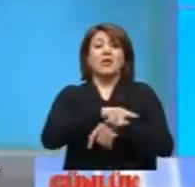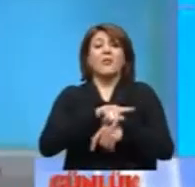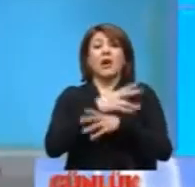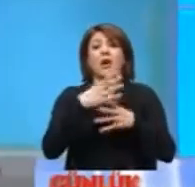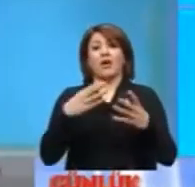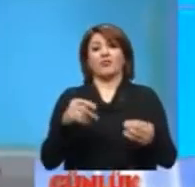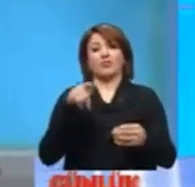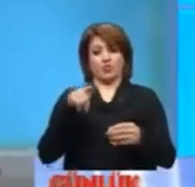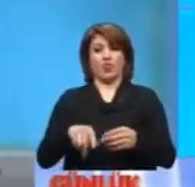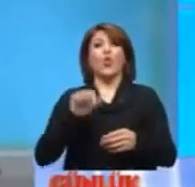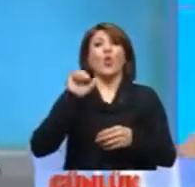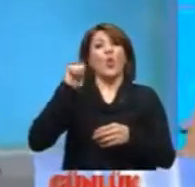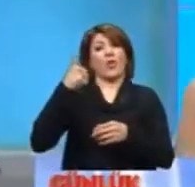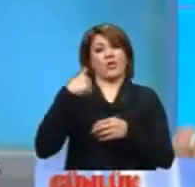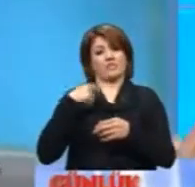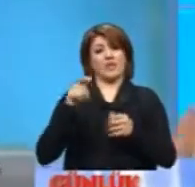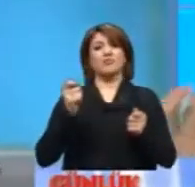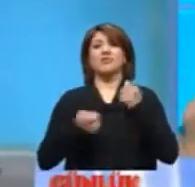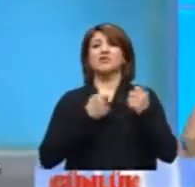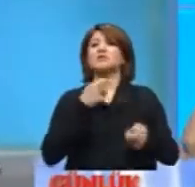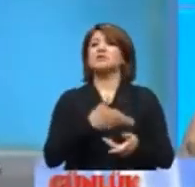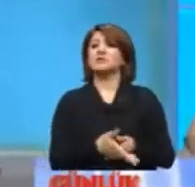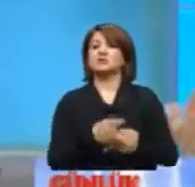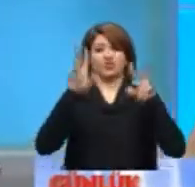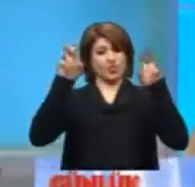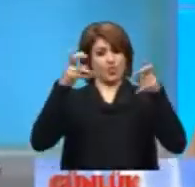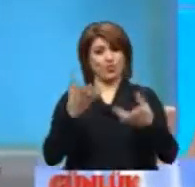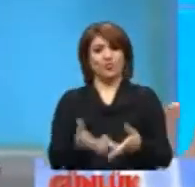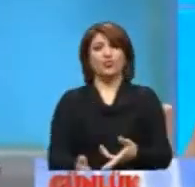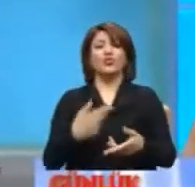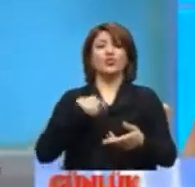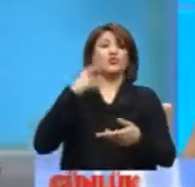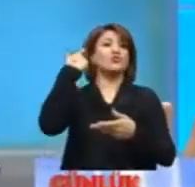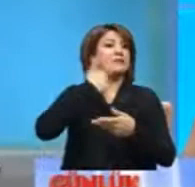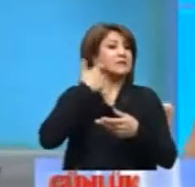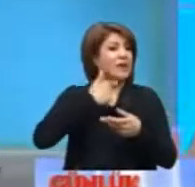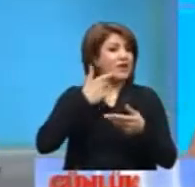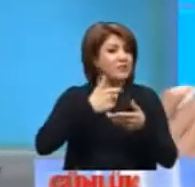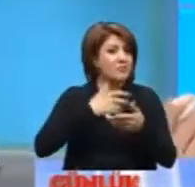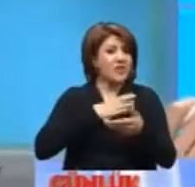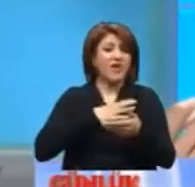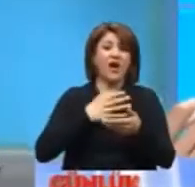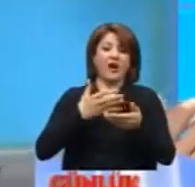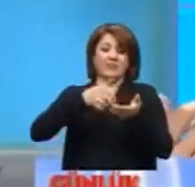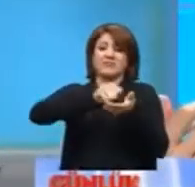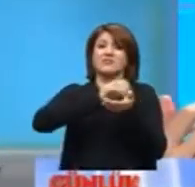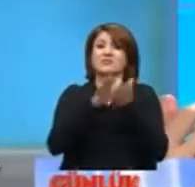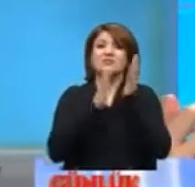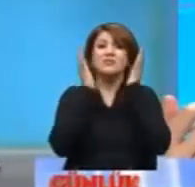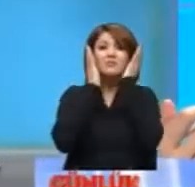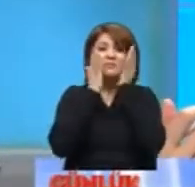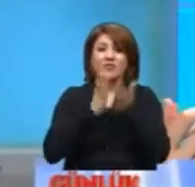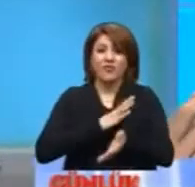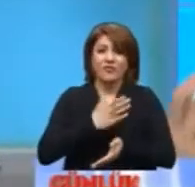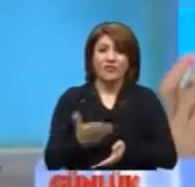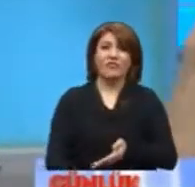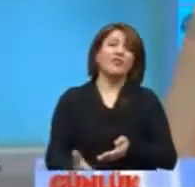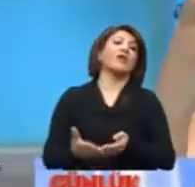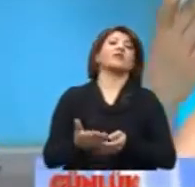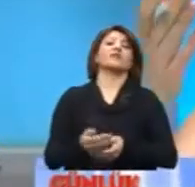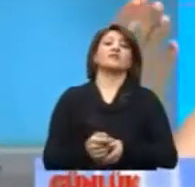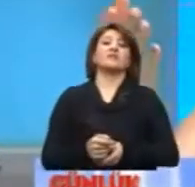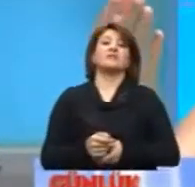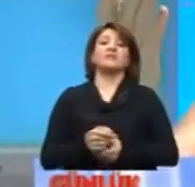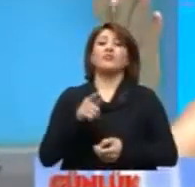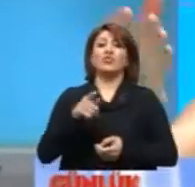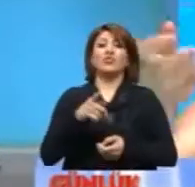deme. Bu iyi, önemli bir sektör. İşte bunun tıraş bıçağı var, losyonu doğru var öyle değil mi? Doğru çok acayip bir sektör. Ama dramatik de bir artış da